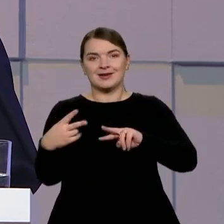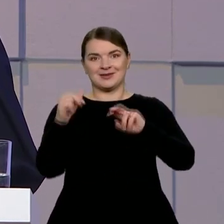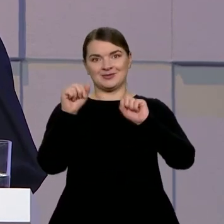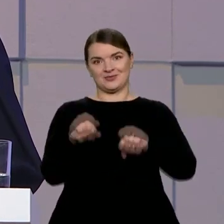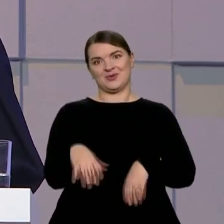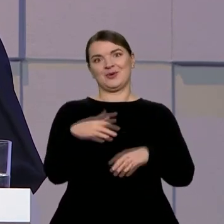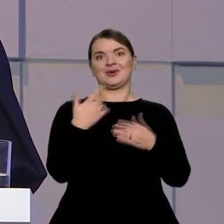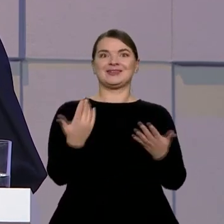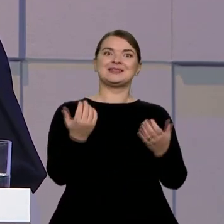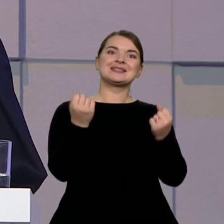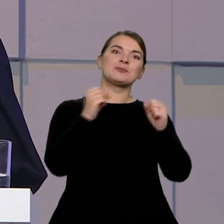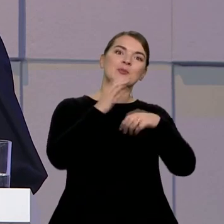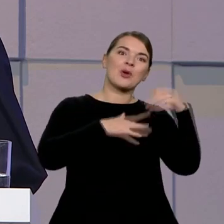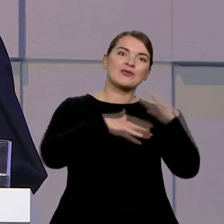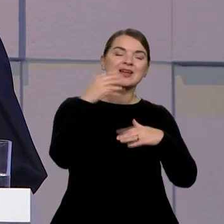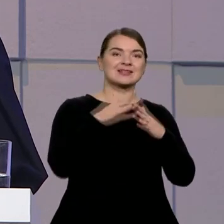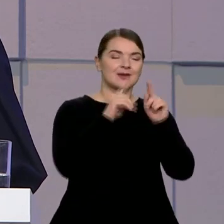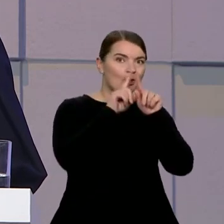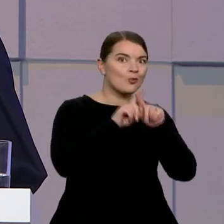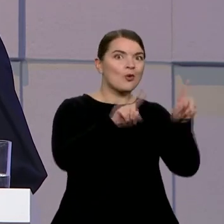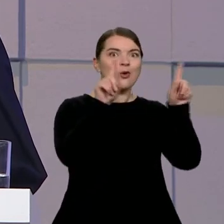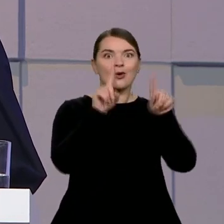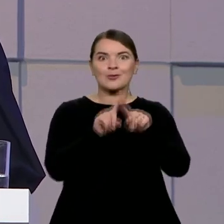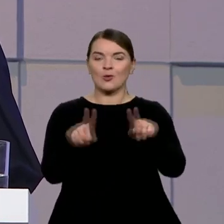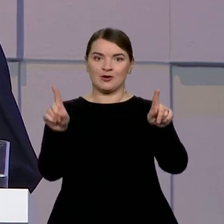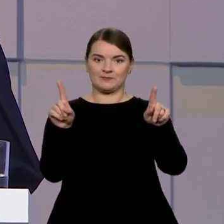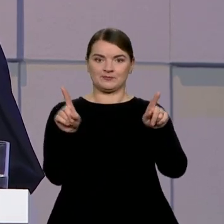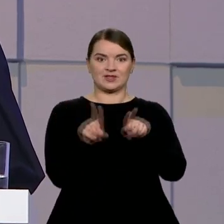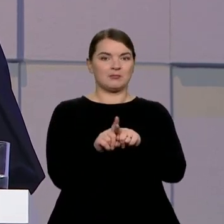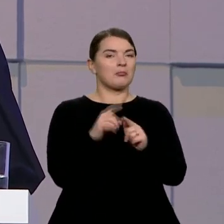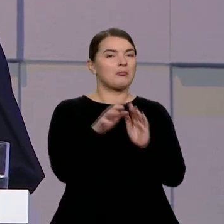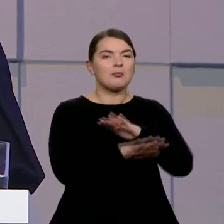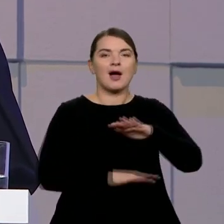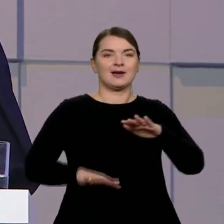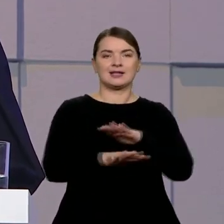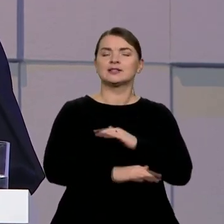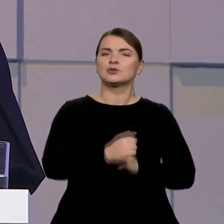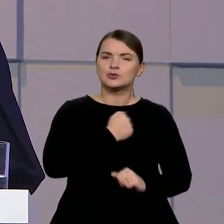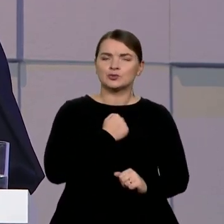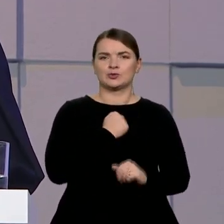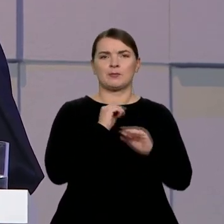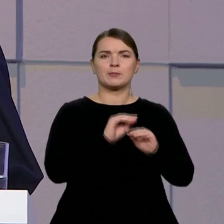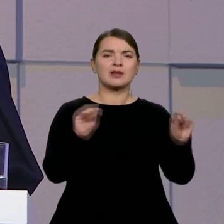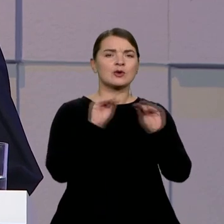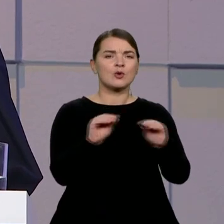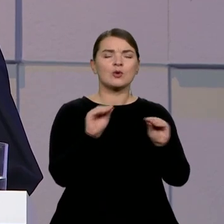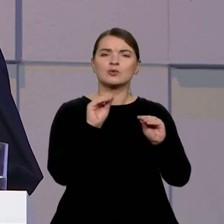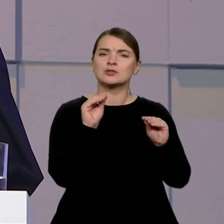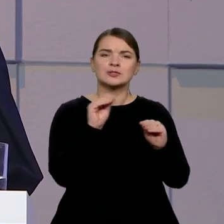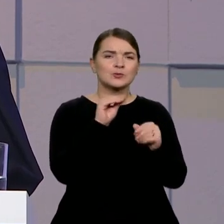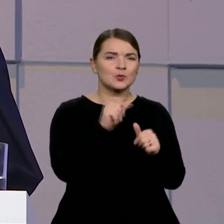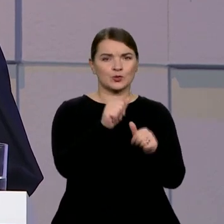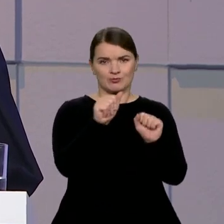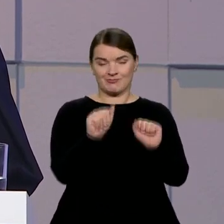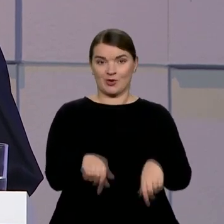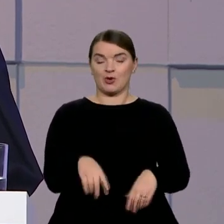tikrų specialybių, kurių niekur kitur nėra, nes tikrai turim puikią bazę ir puikią bazę būtent pedagogų rengimo ir ugdymo. Tai, kad aišku,